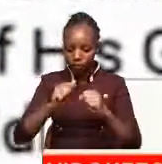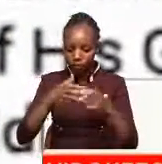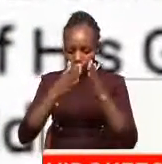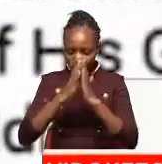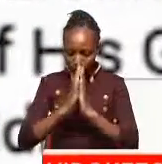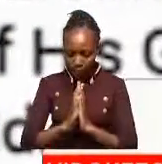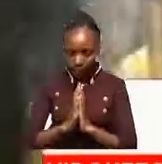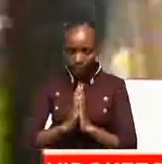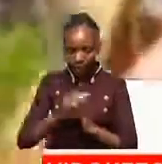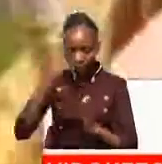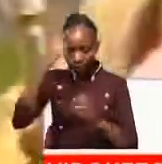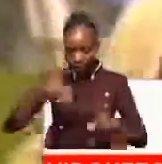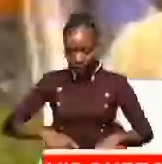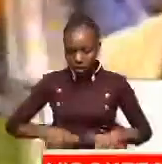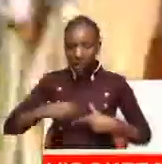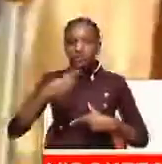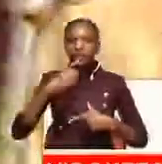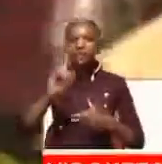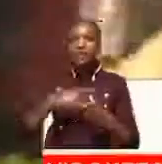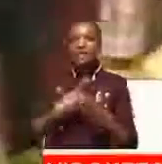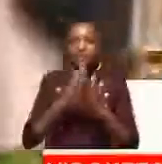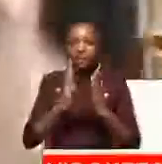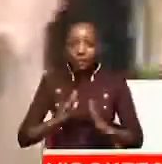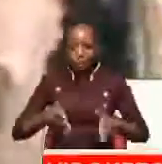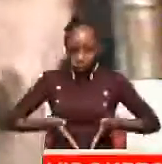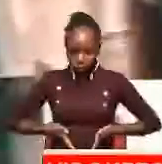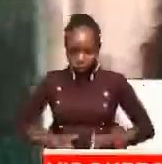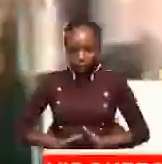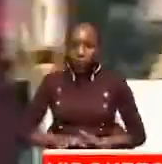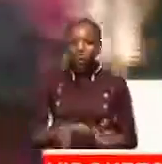Mwenda zake Ndingi alizaliwa siku ya Krismasi mwaka